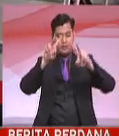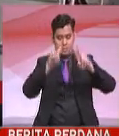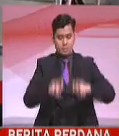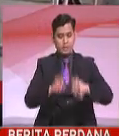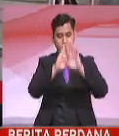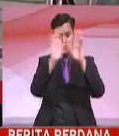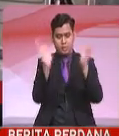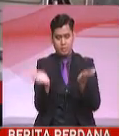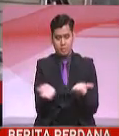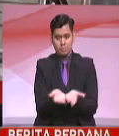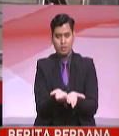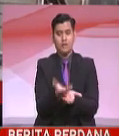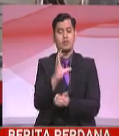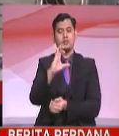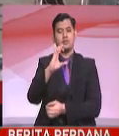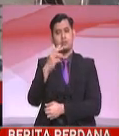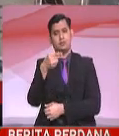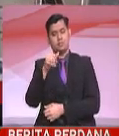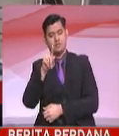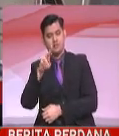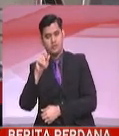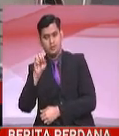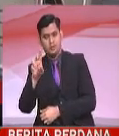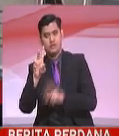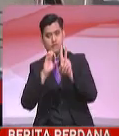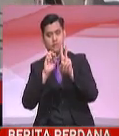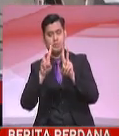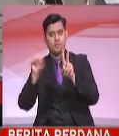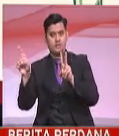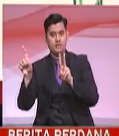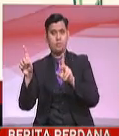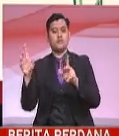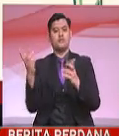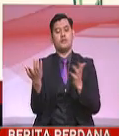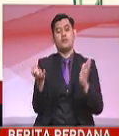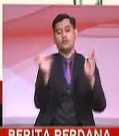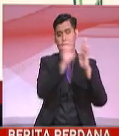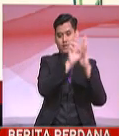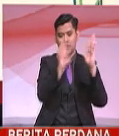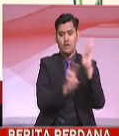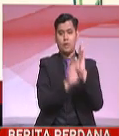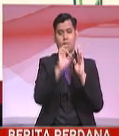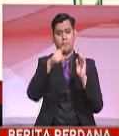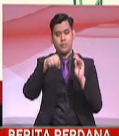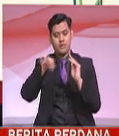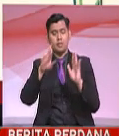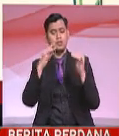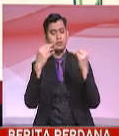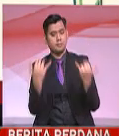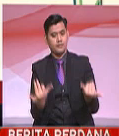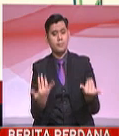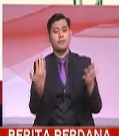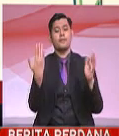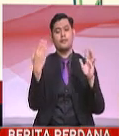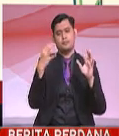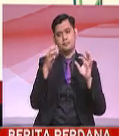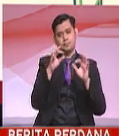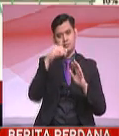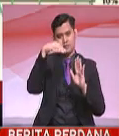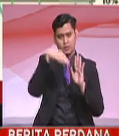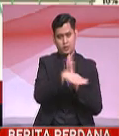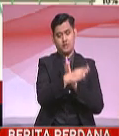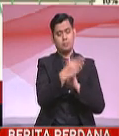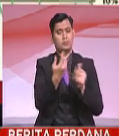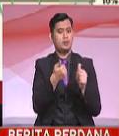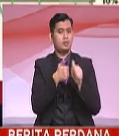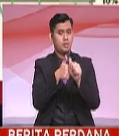Global steady state 2071 berhubung kemungkinan karena dasar semalaman kopiah diturunkan lagi modelnya pekan itu takluk kepada